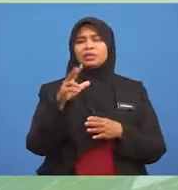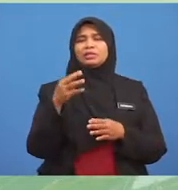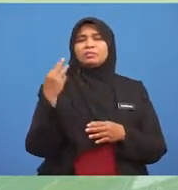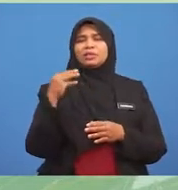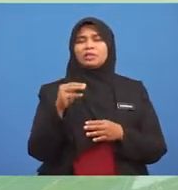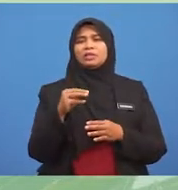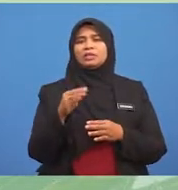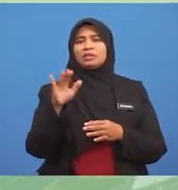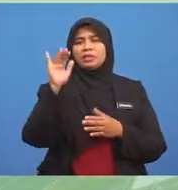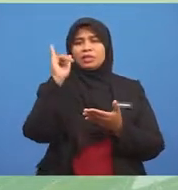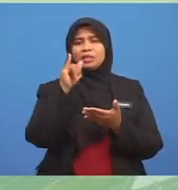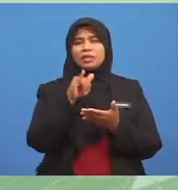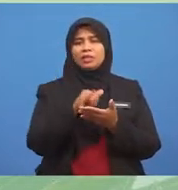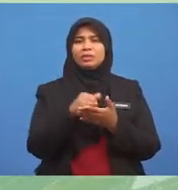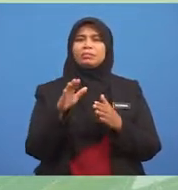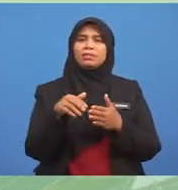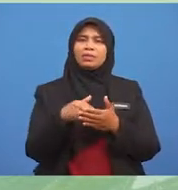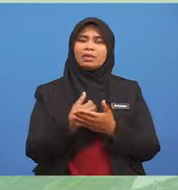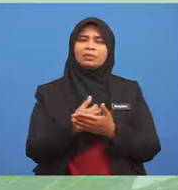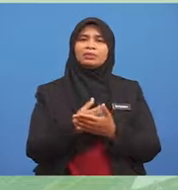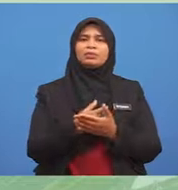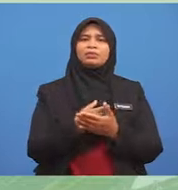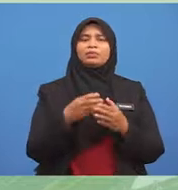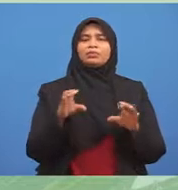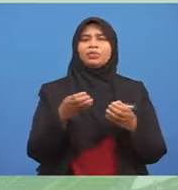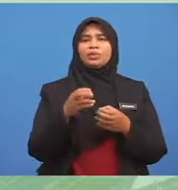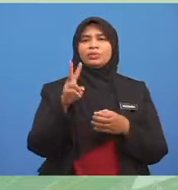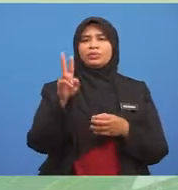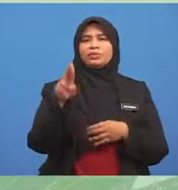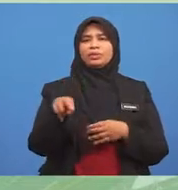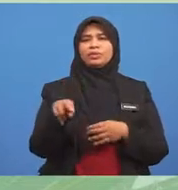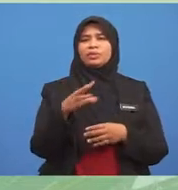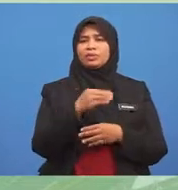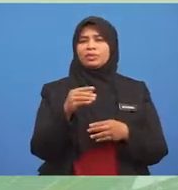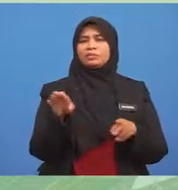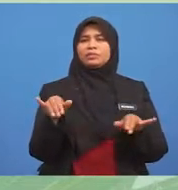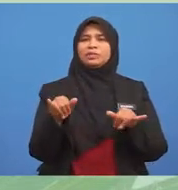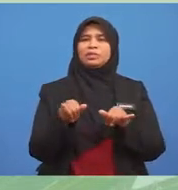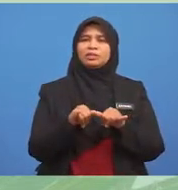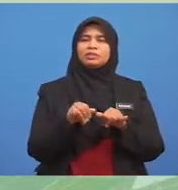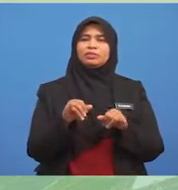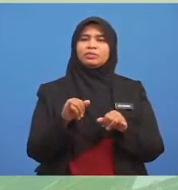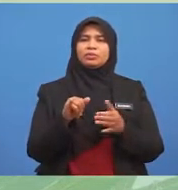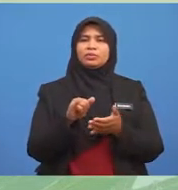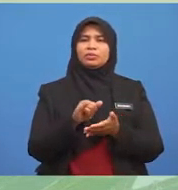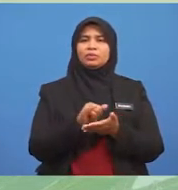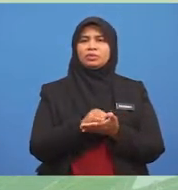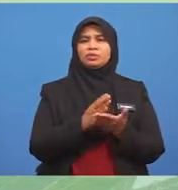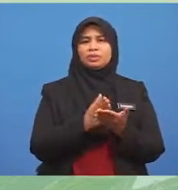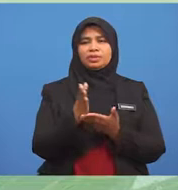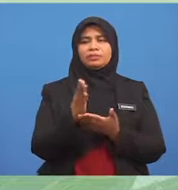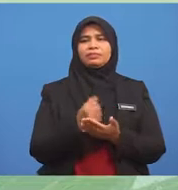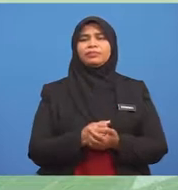hendaklah yakin baru melakukan 2 rakaat dan begitulah seterusnya. Maka